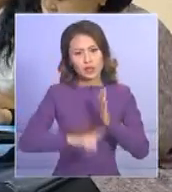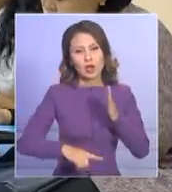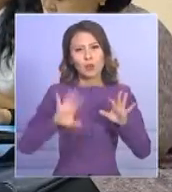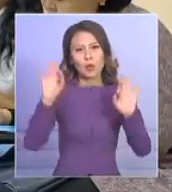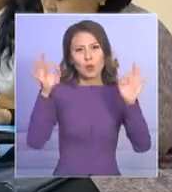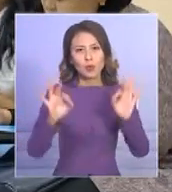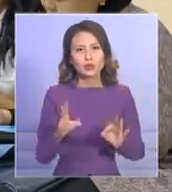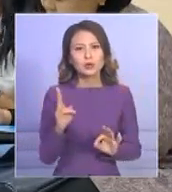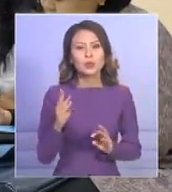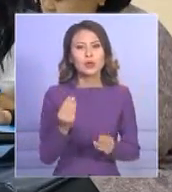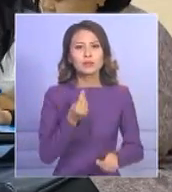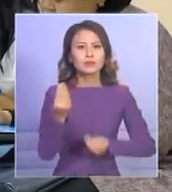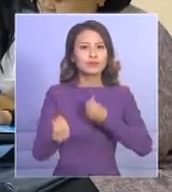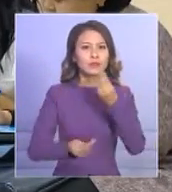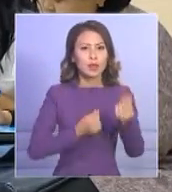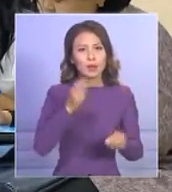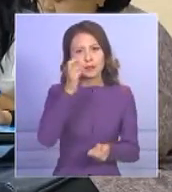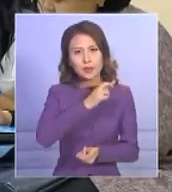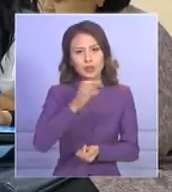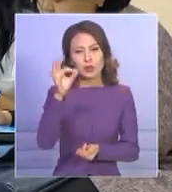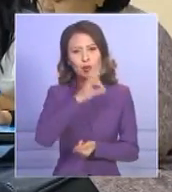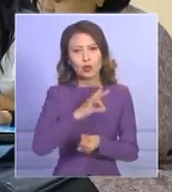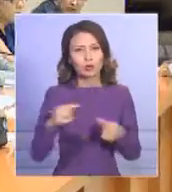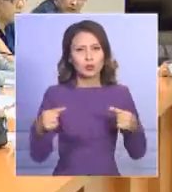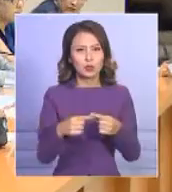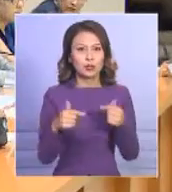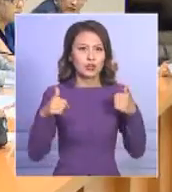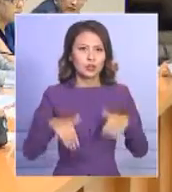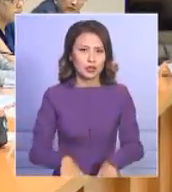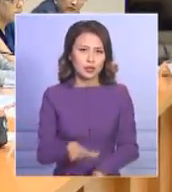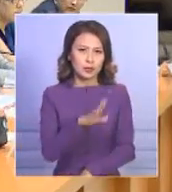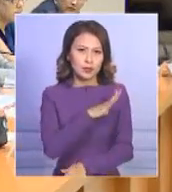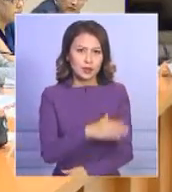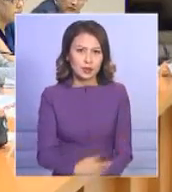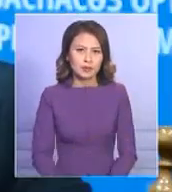жиын терімге бөлінген жанар жағармай мәселесі толық шешілді.